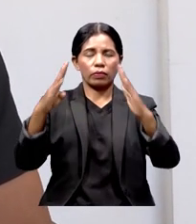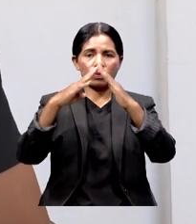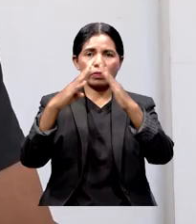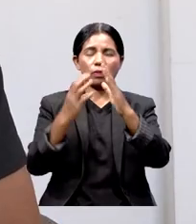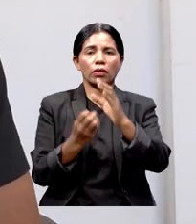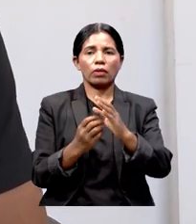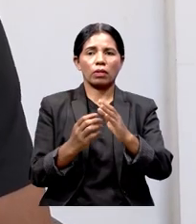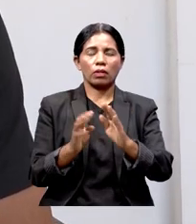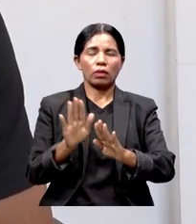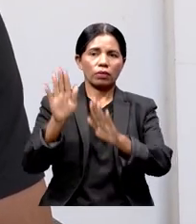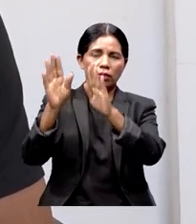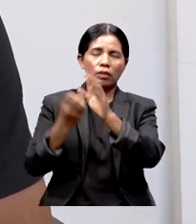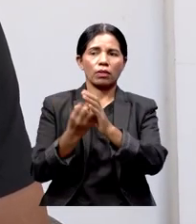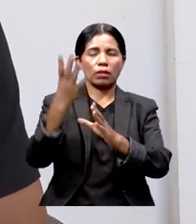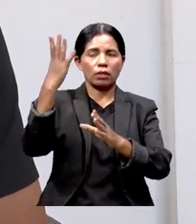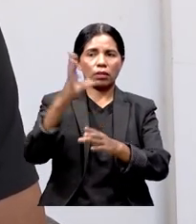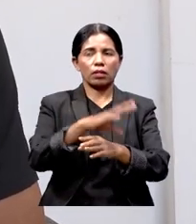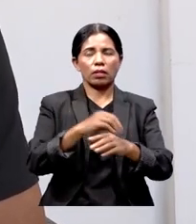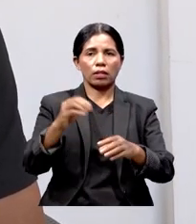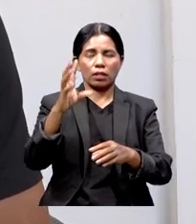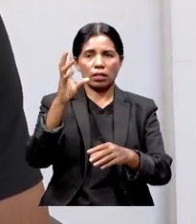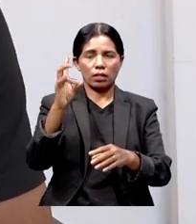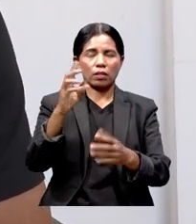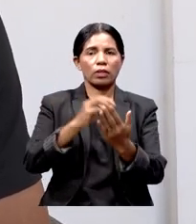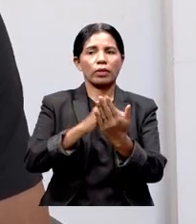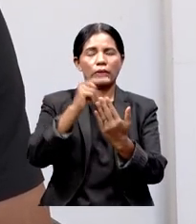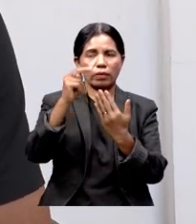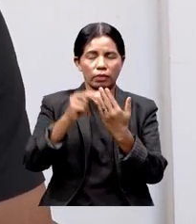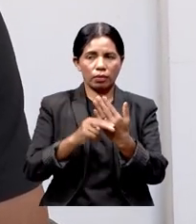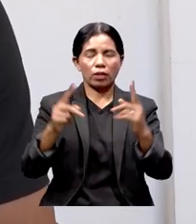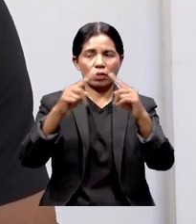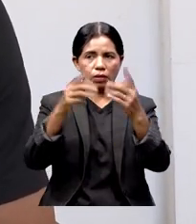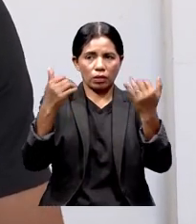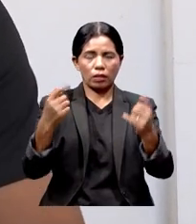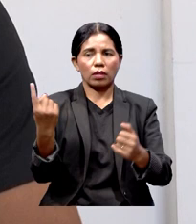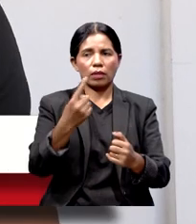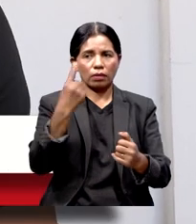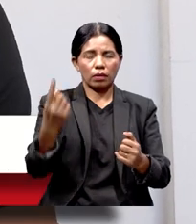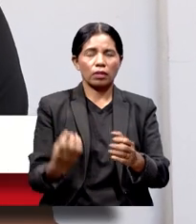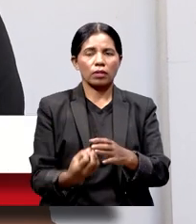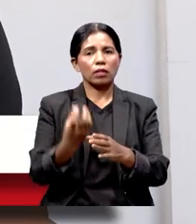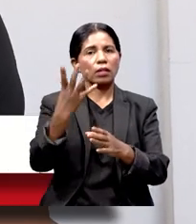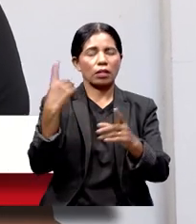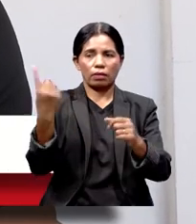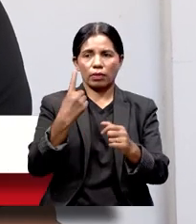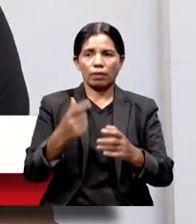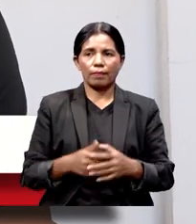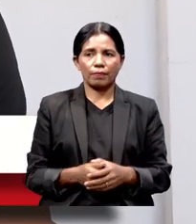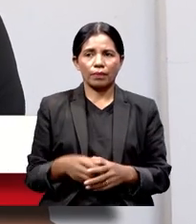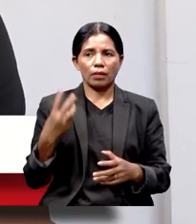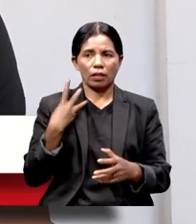Flores ia dia 4 de novembro. E até agora nia na fatin ativo. E